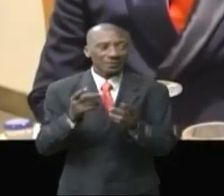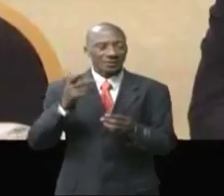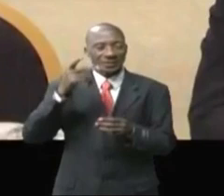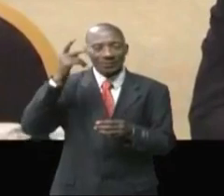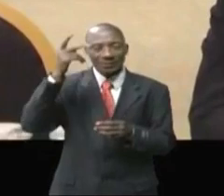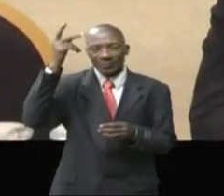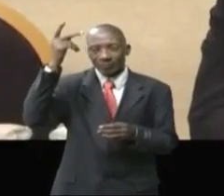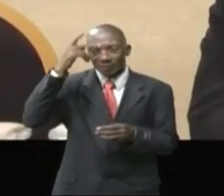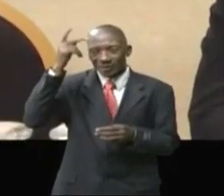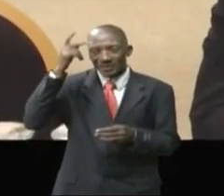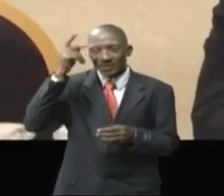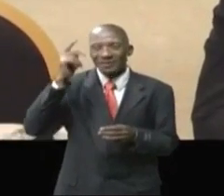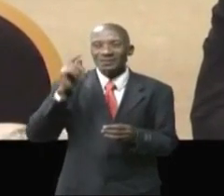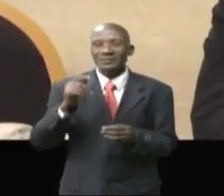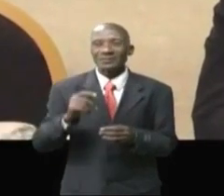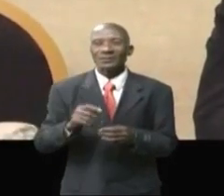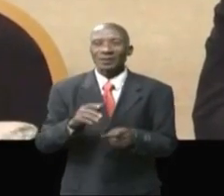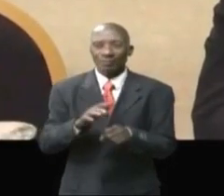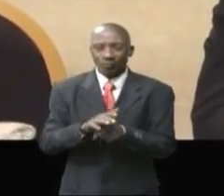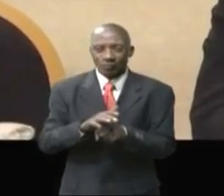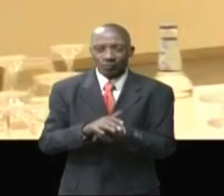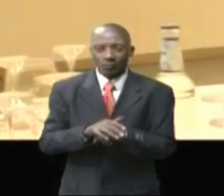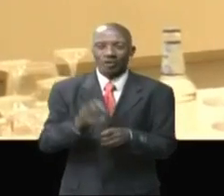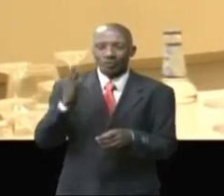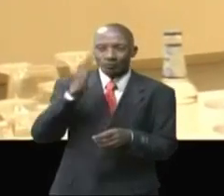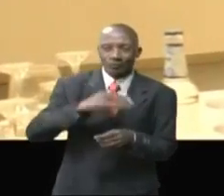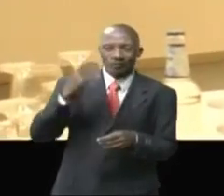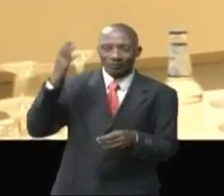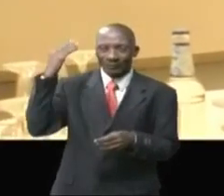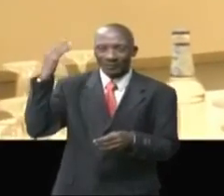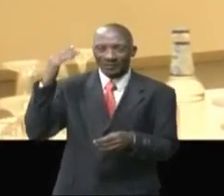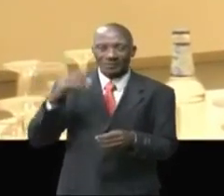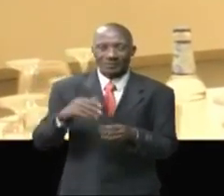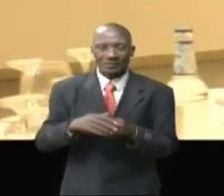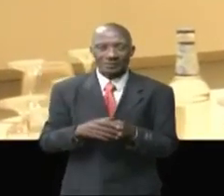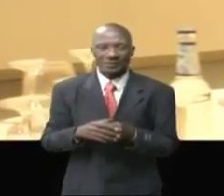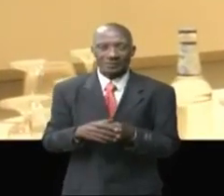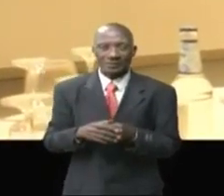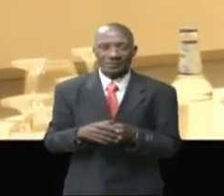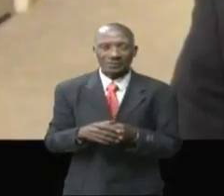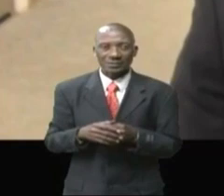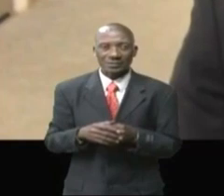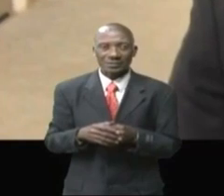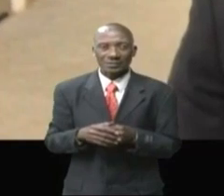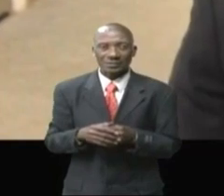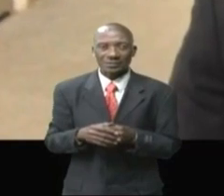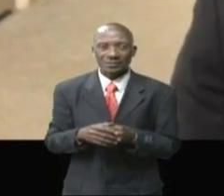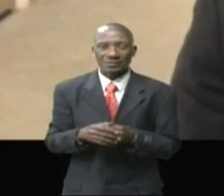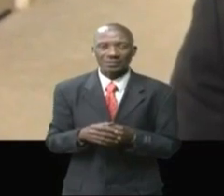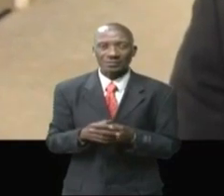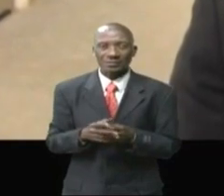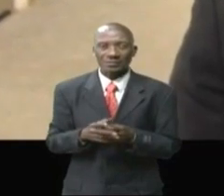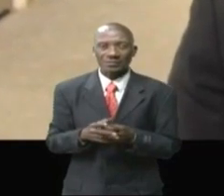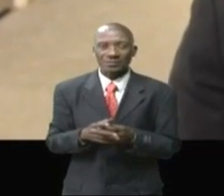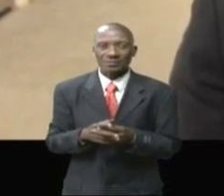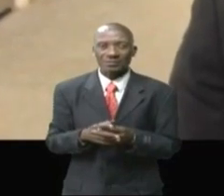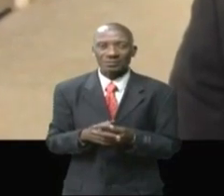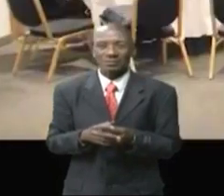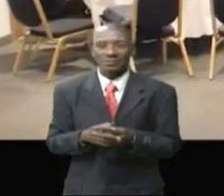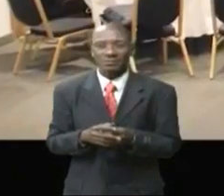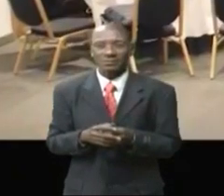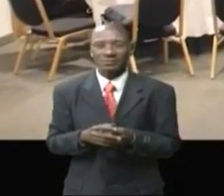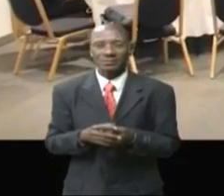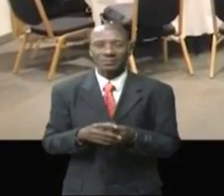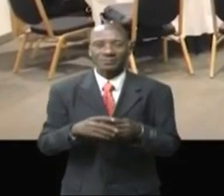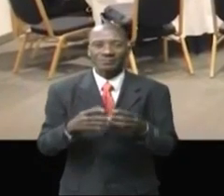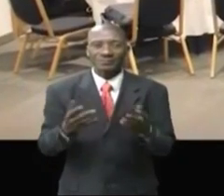plan interne, aux divisions avec des guerres de leadership et la promotion des différences des doctrines. Et sur le plan interne, aux pesanteurs des